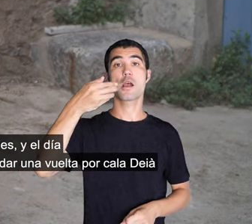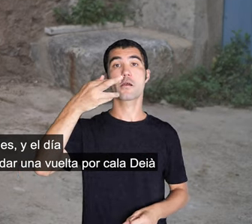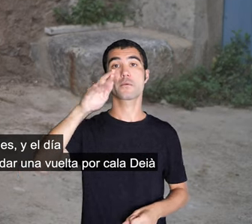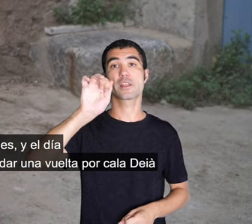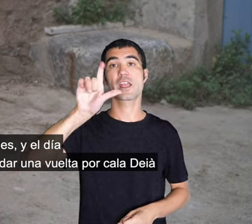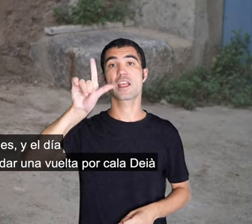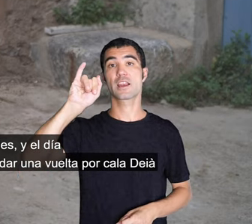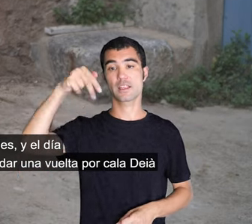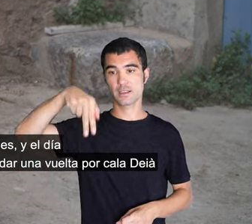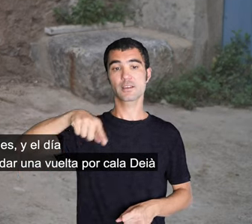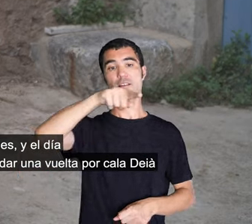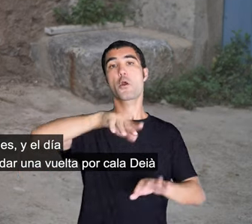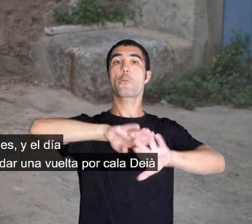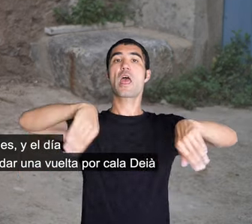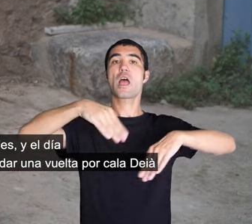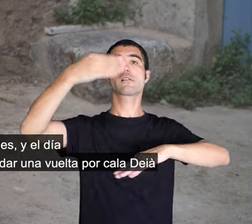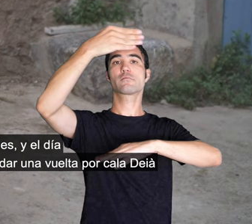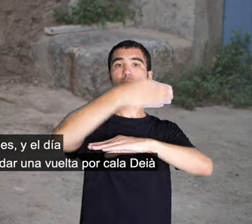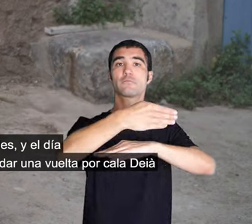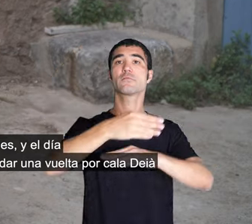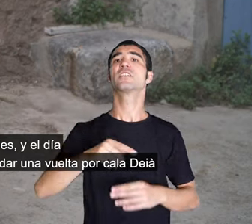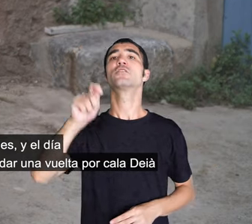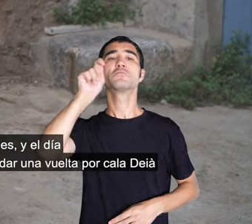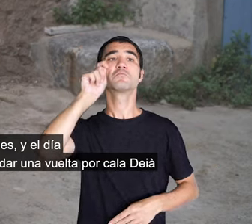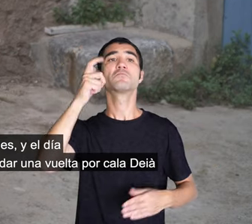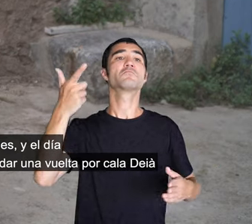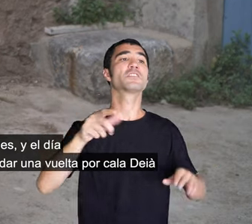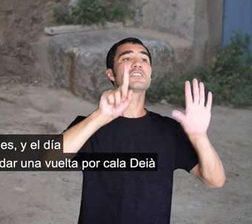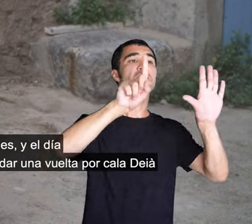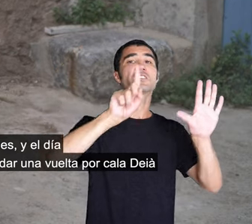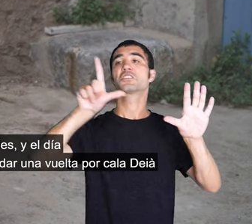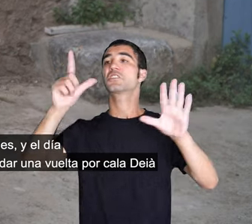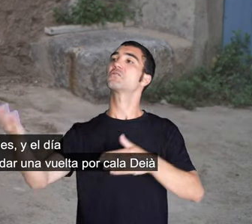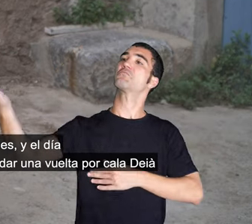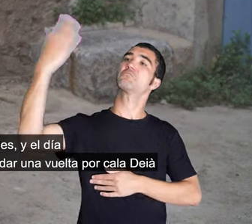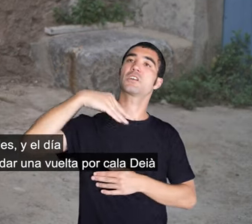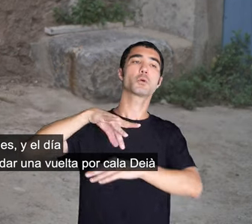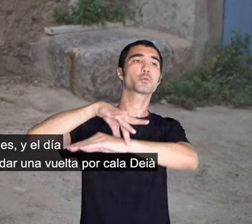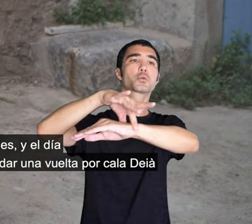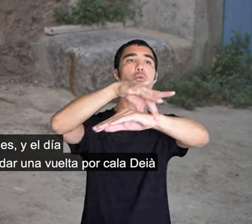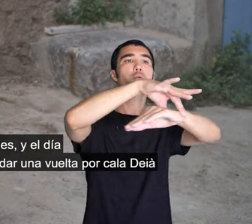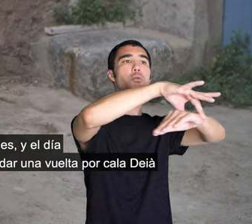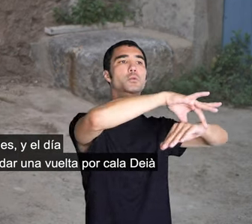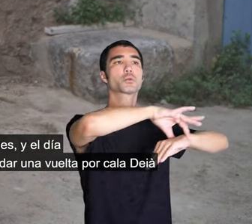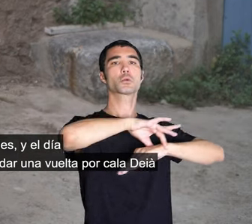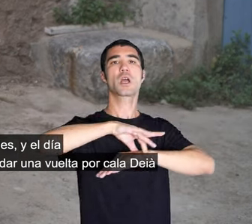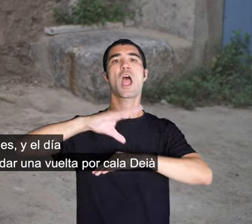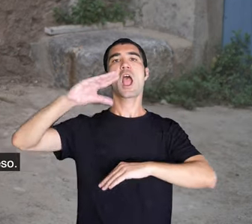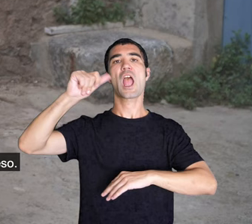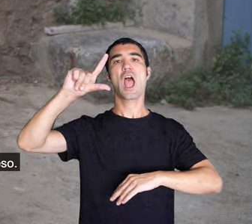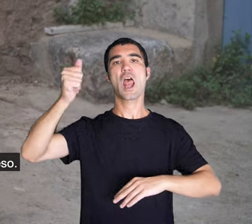plaja, i agafava 6 o 7 estrangers, i se'ls endua a la cala de